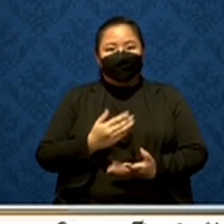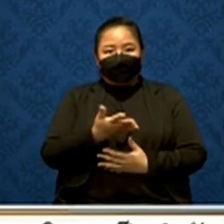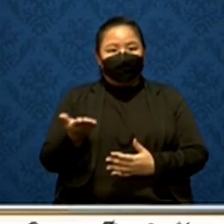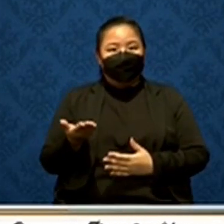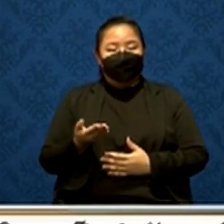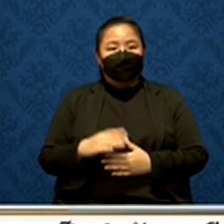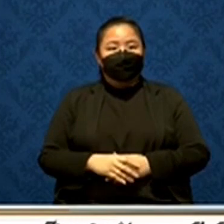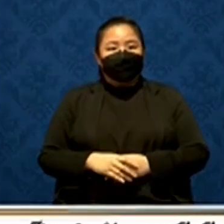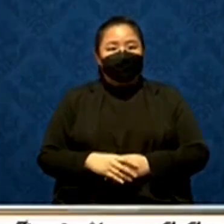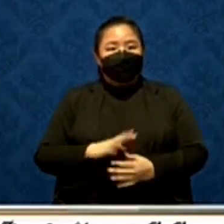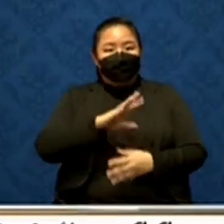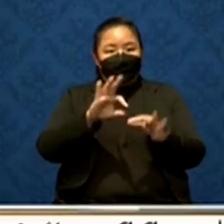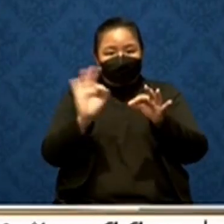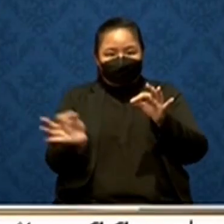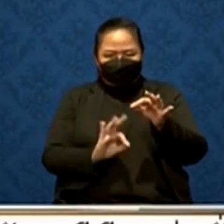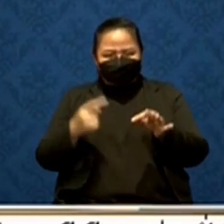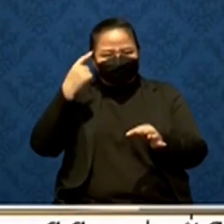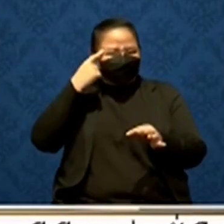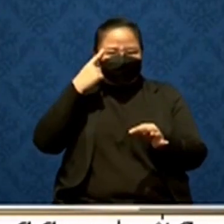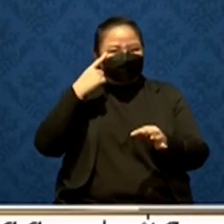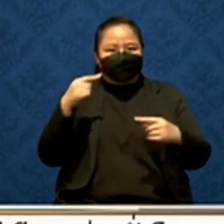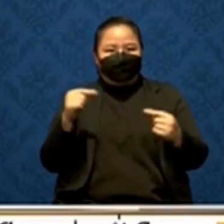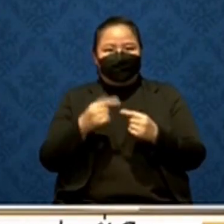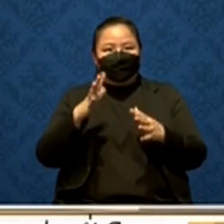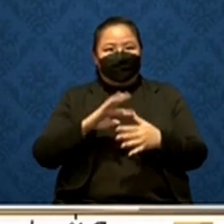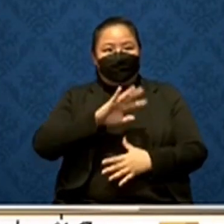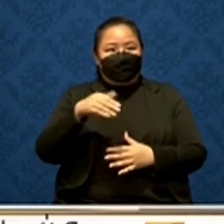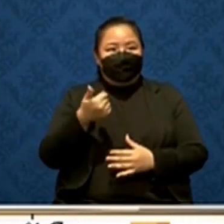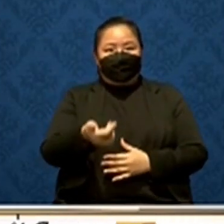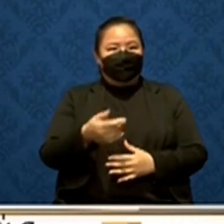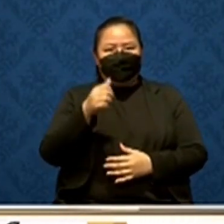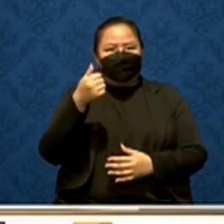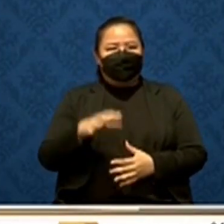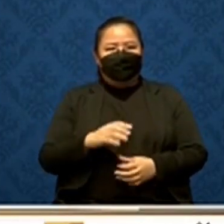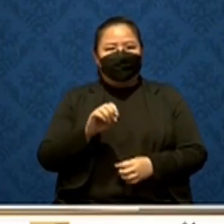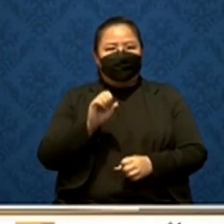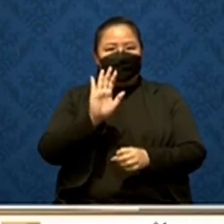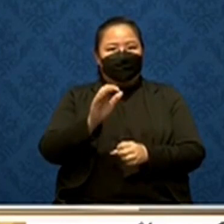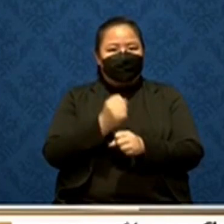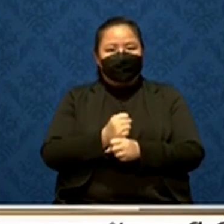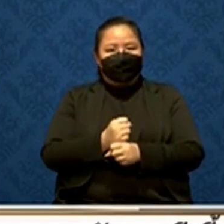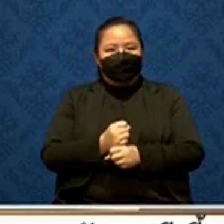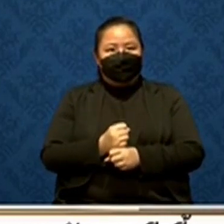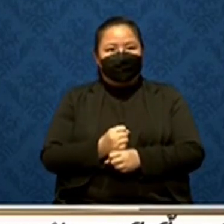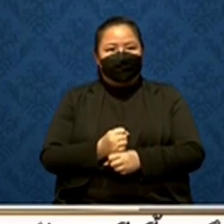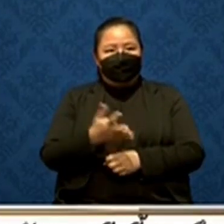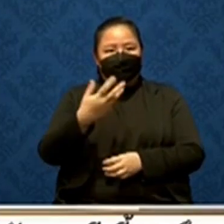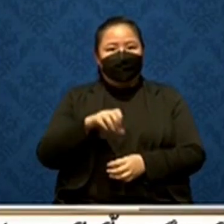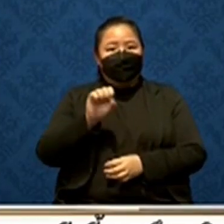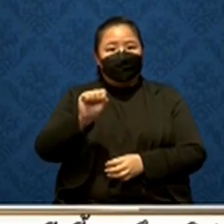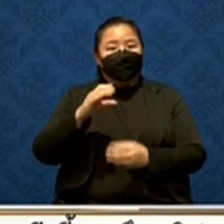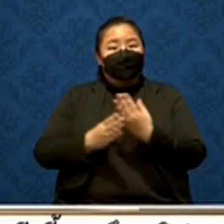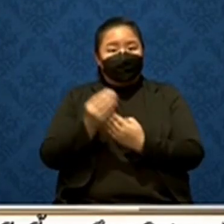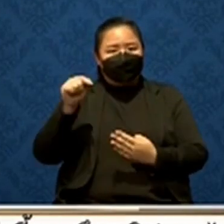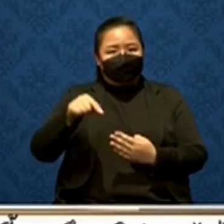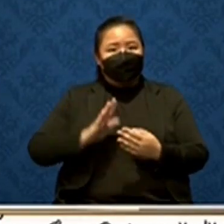เลยบอกข้อมูลทั้หมดน่าจะเป็เท็ ไม่นาจะอยู่ในสมัยท่โอ้โ แบบนี้อย่มาทำครับเสียสภา สภานทรงเกียดอย่